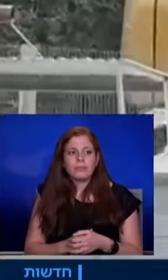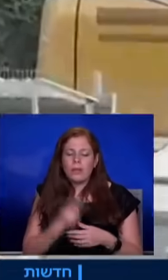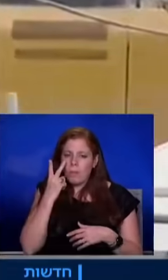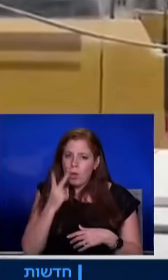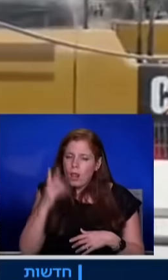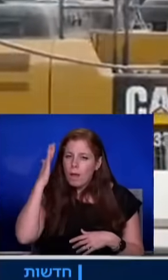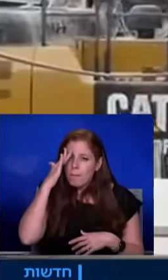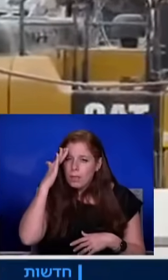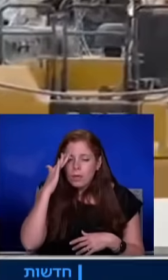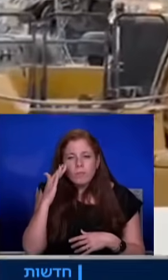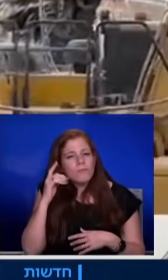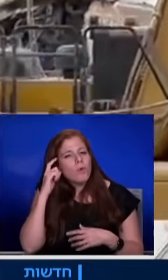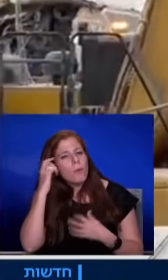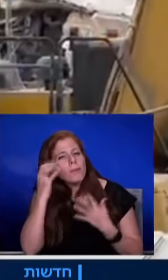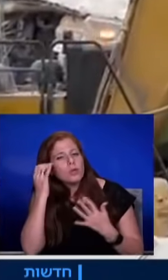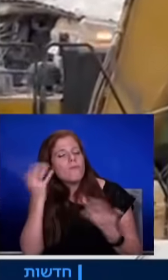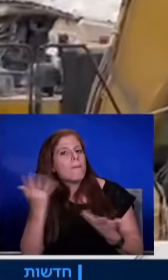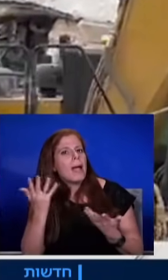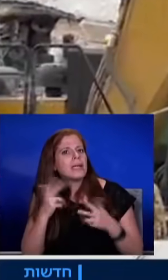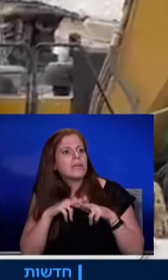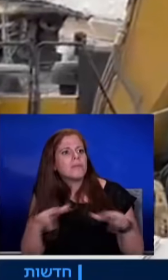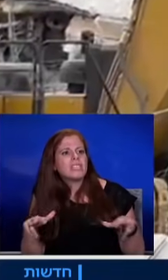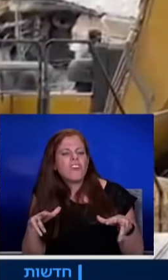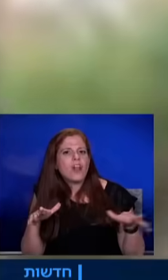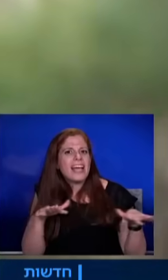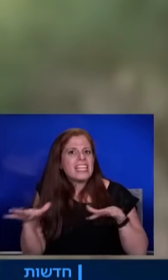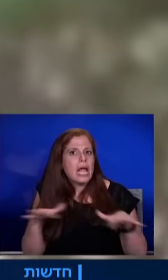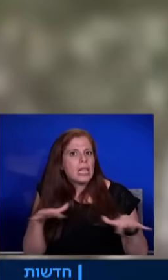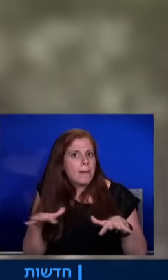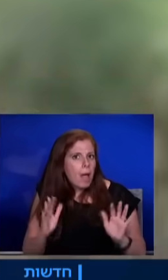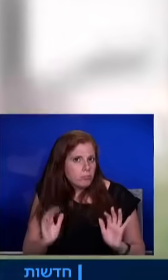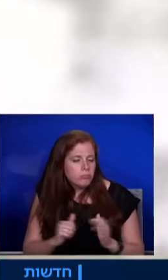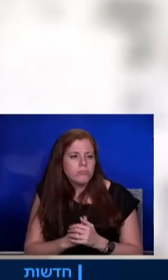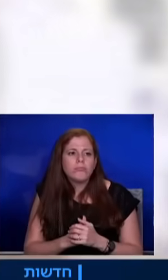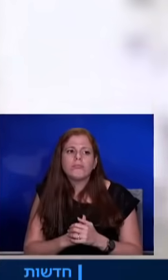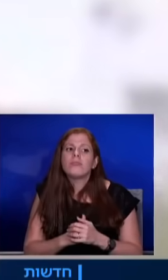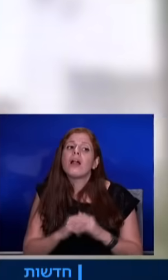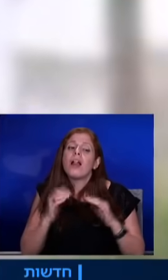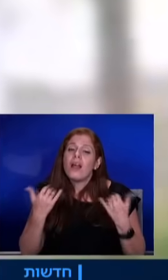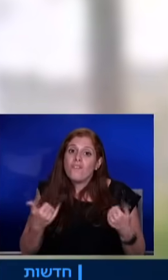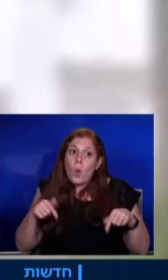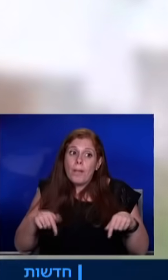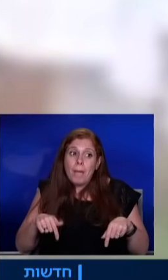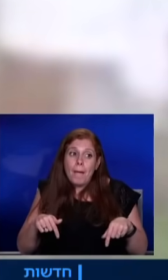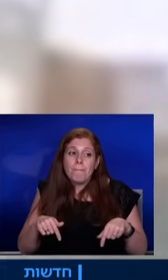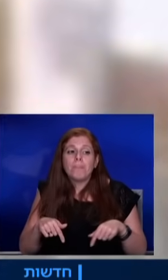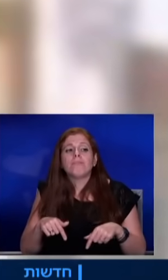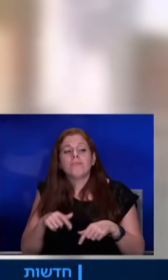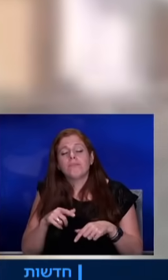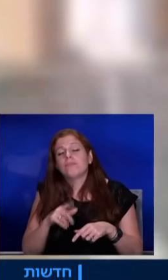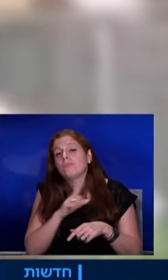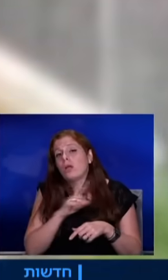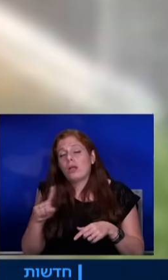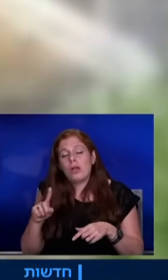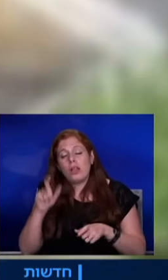גורמים לחשוב מה יקרה חלילה במצב של רעידת אדמה באזורנו. לפחות הפעם, הדבר נותר מראש ולא הביא